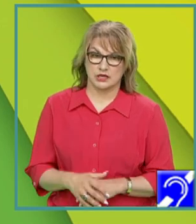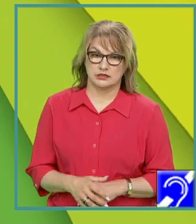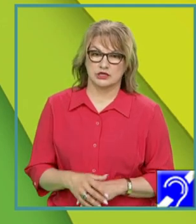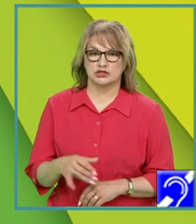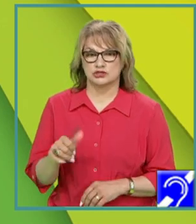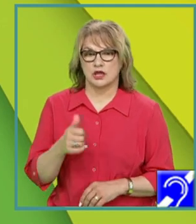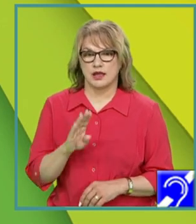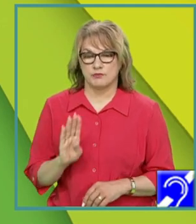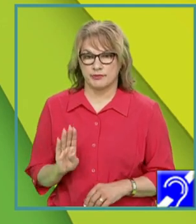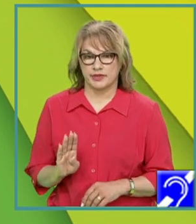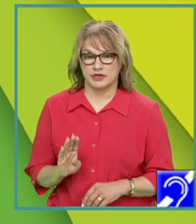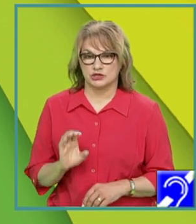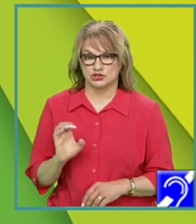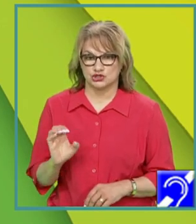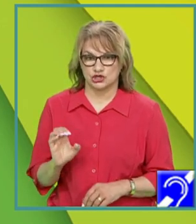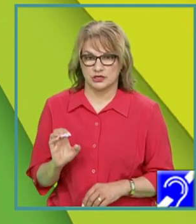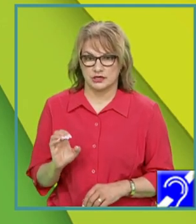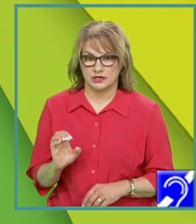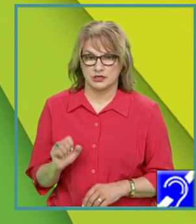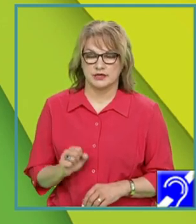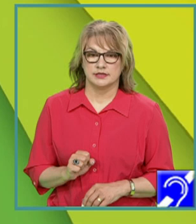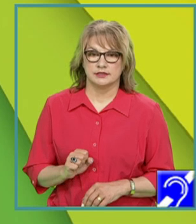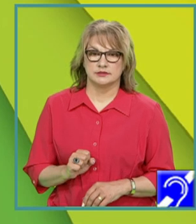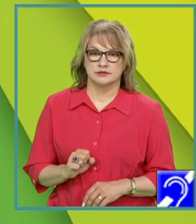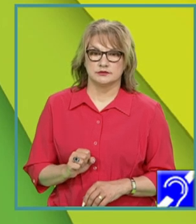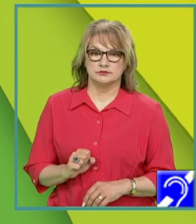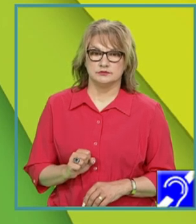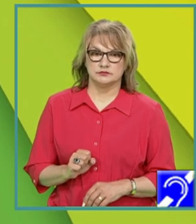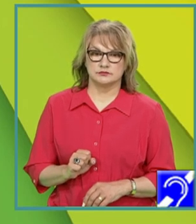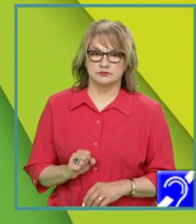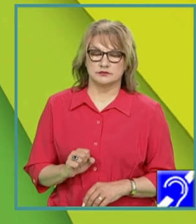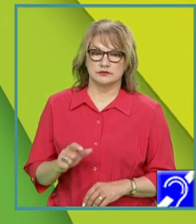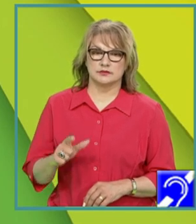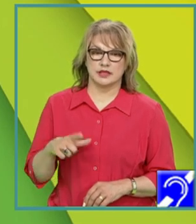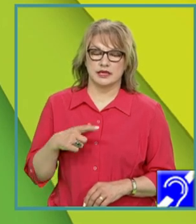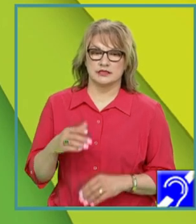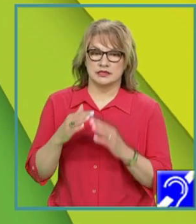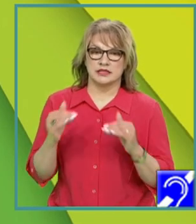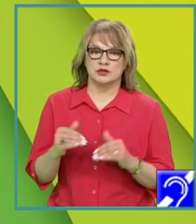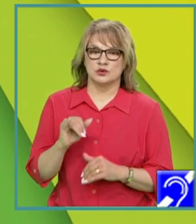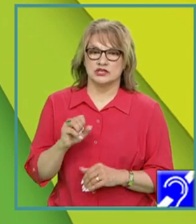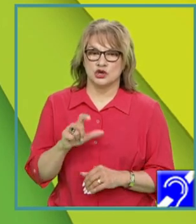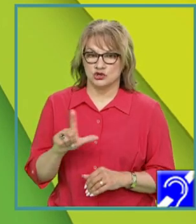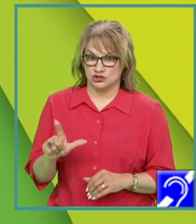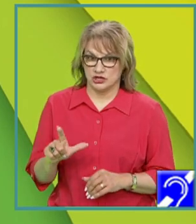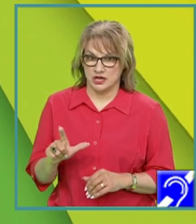AB t&co a b c triunghi isoscel